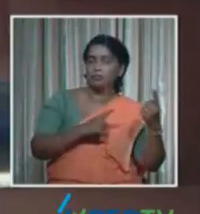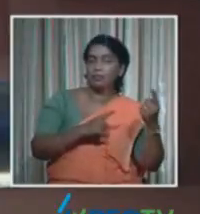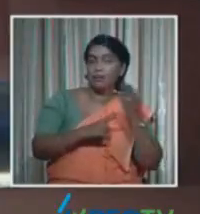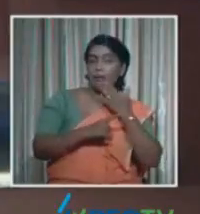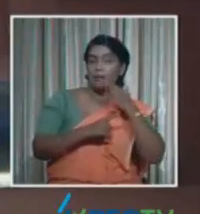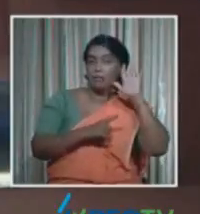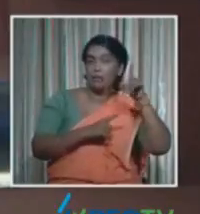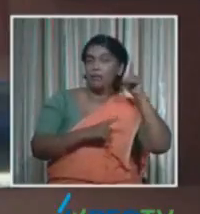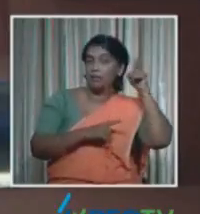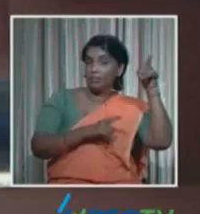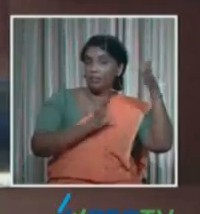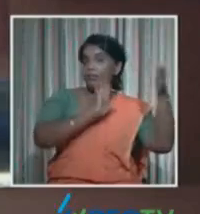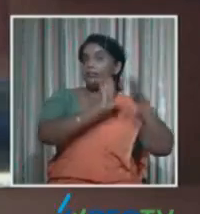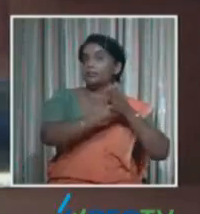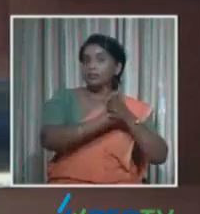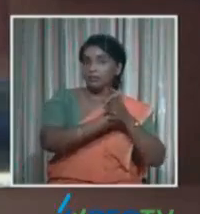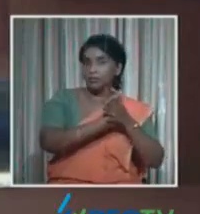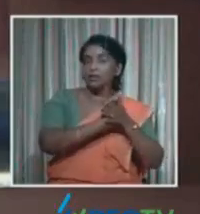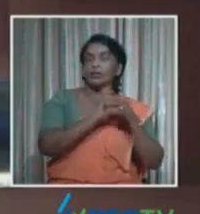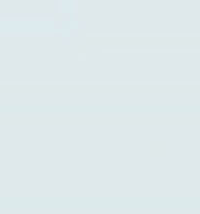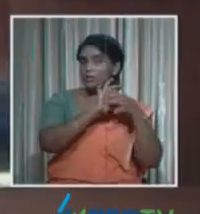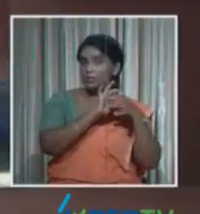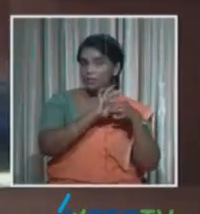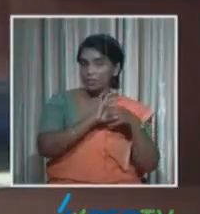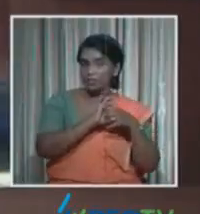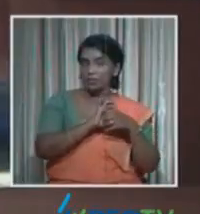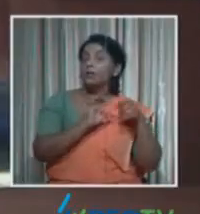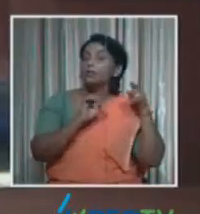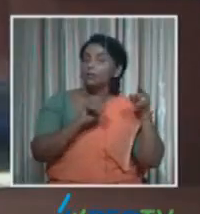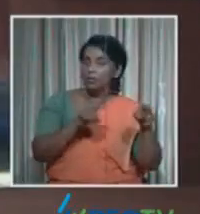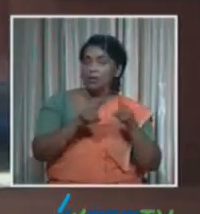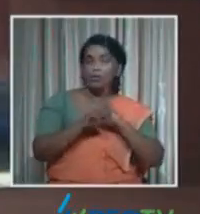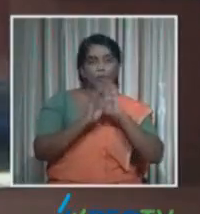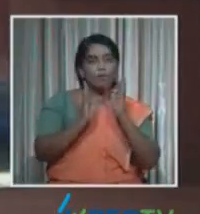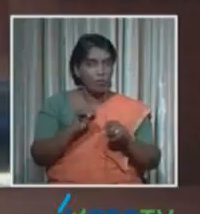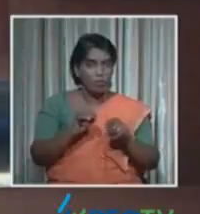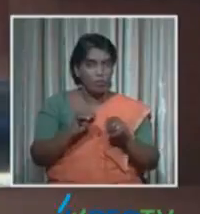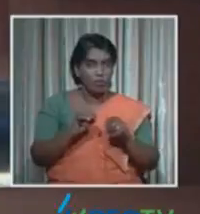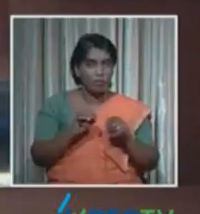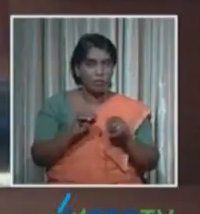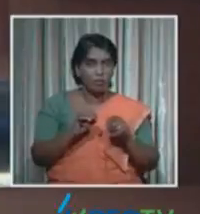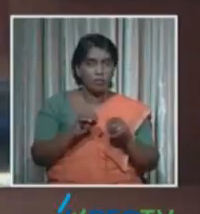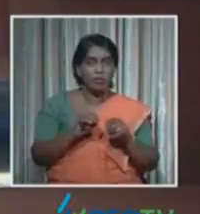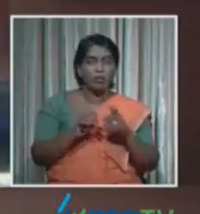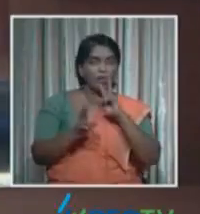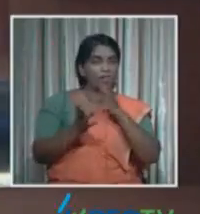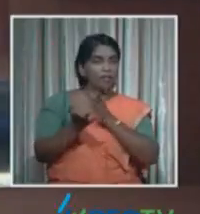එනර්ජි සමාගමට අනුබද්ධ හෝල්ඩින් සමාගමත් සමග. එනිසා මේ මුළුමනින්ම කැබිනට් මණ්ඩලය